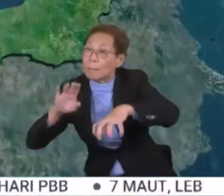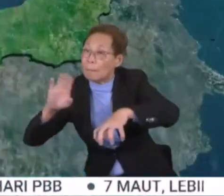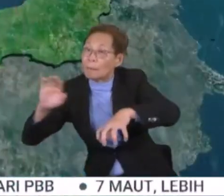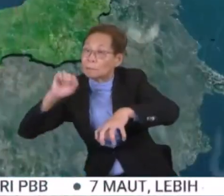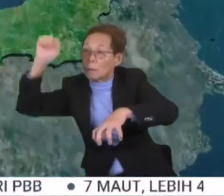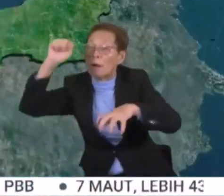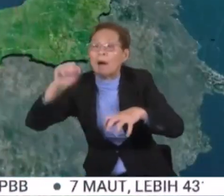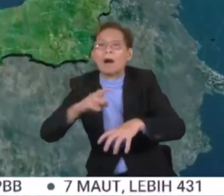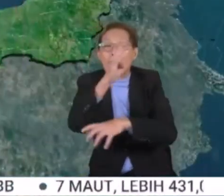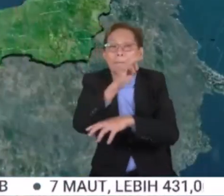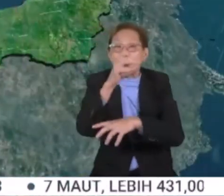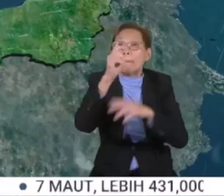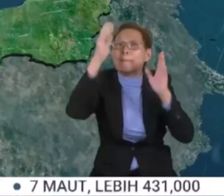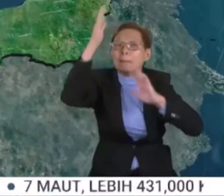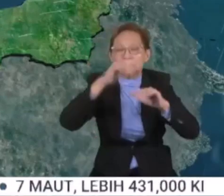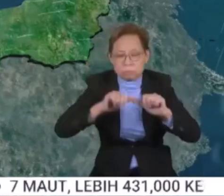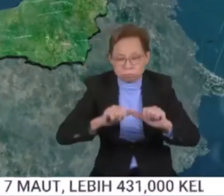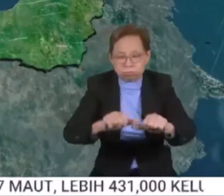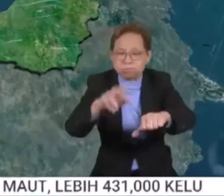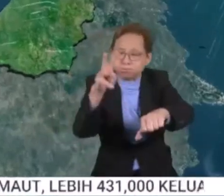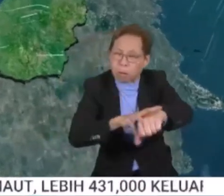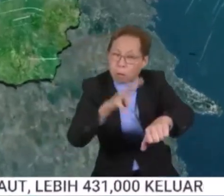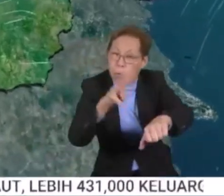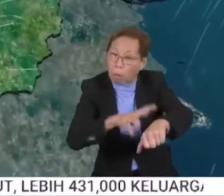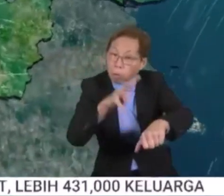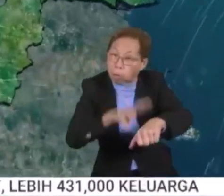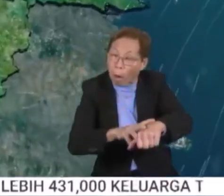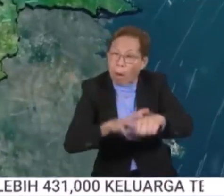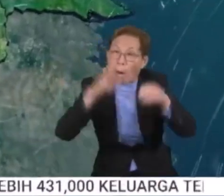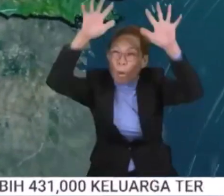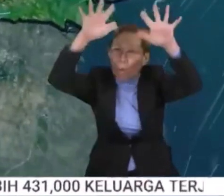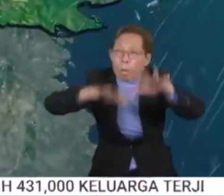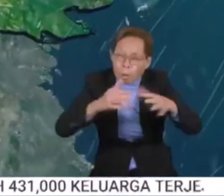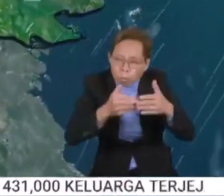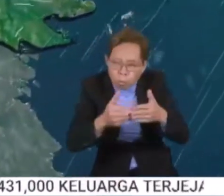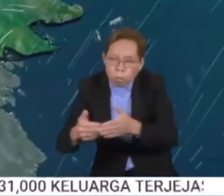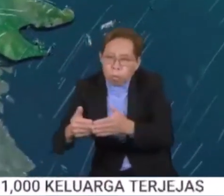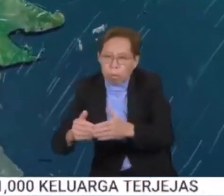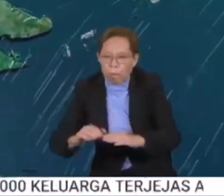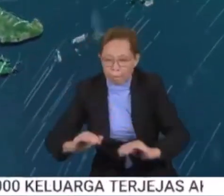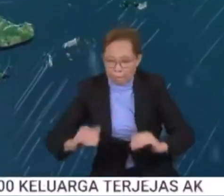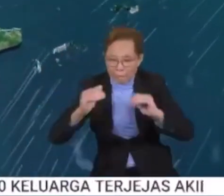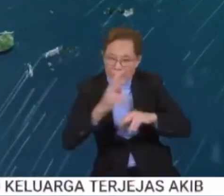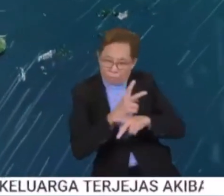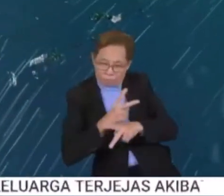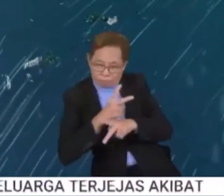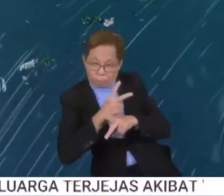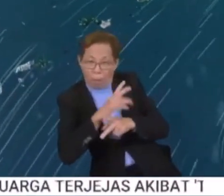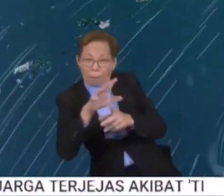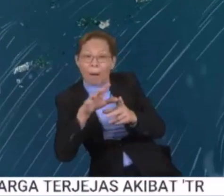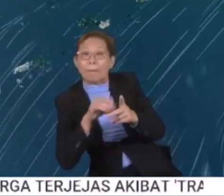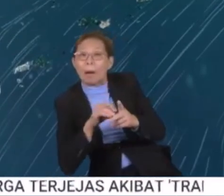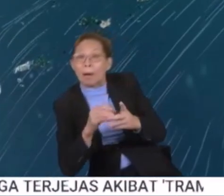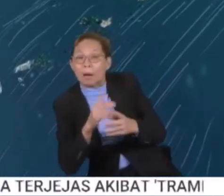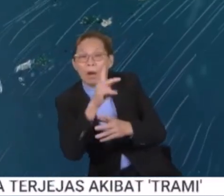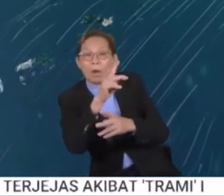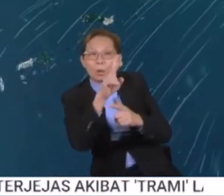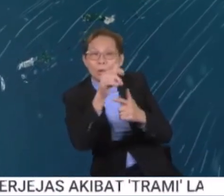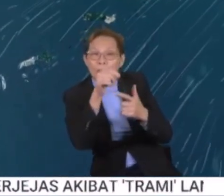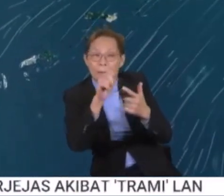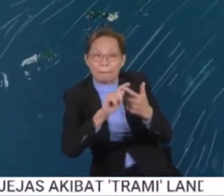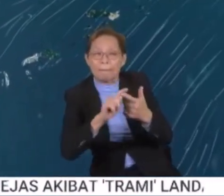Met Malaysia masih lagi mengekalkan amaran hujan berterusan peringkat waspada melibatkan bahagian